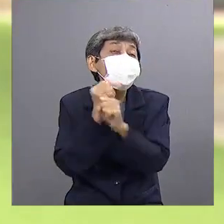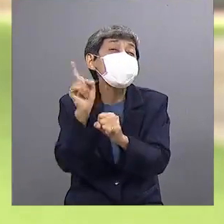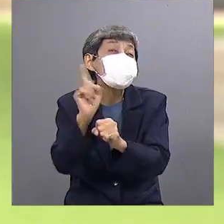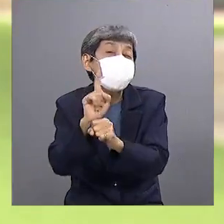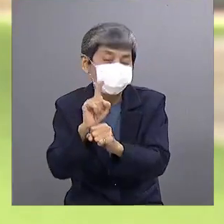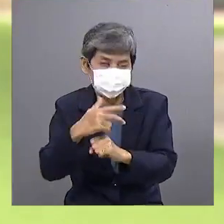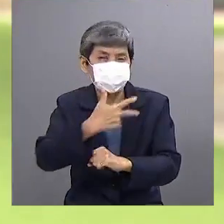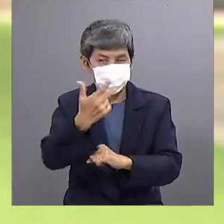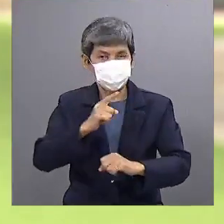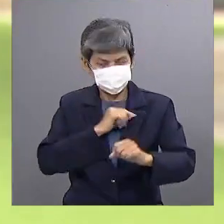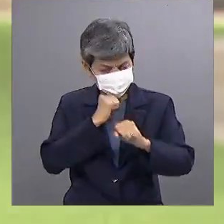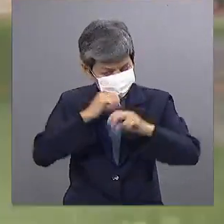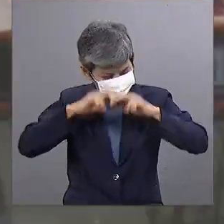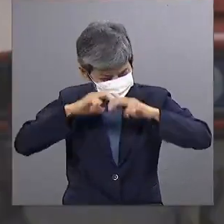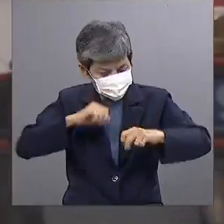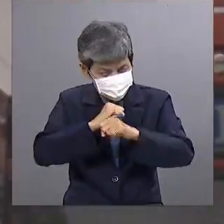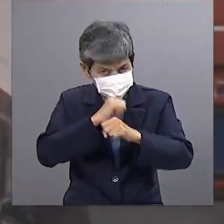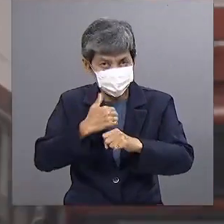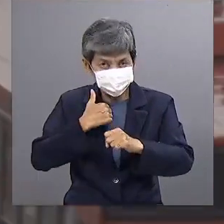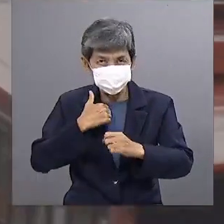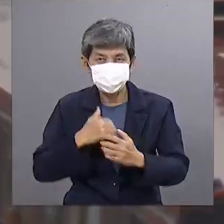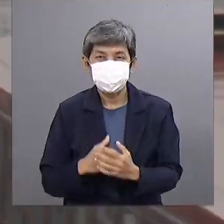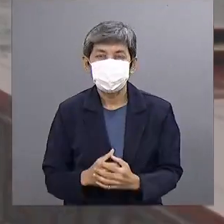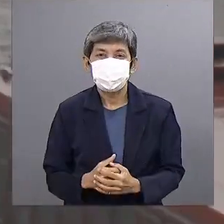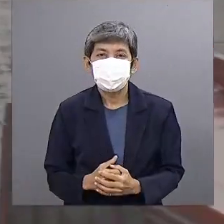ที่ของเราแล้วครับ